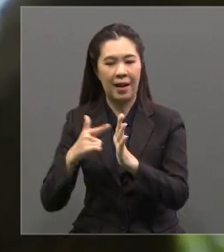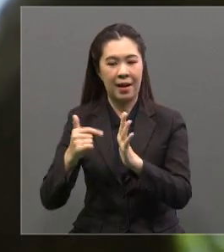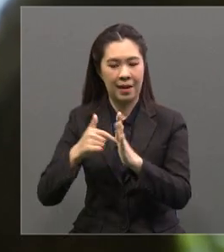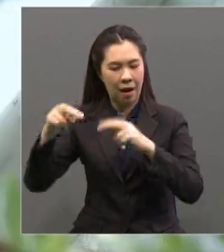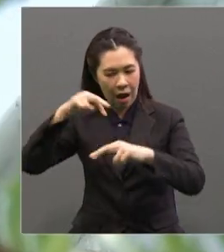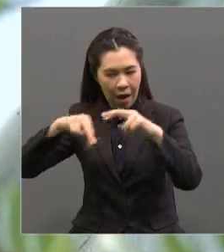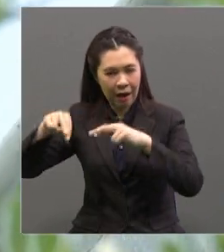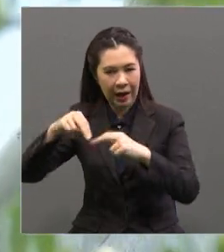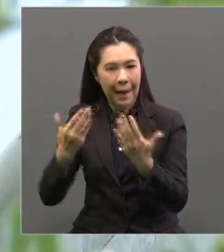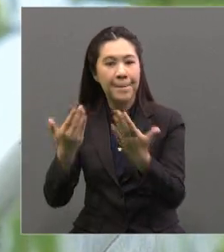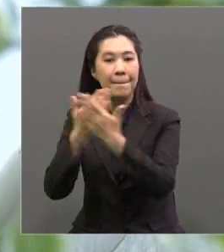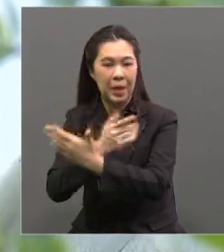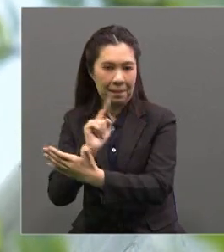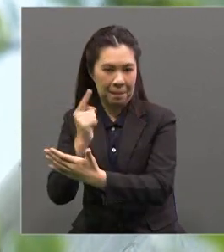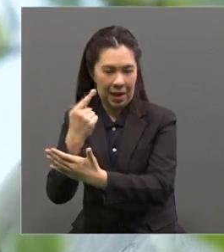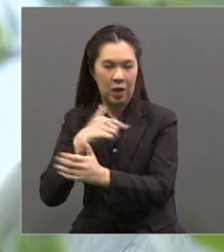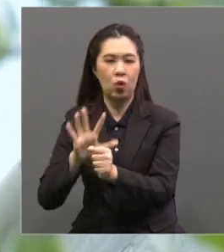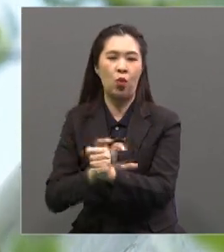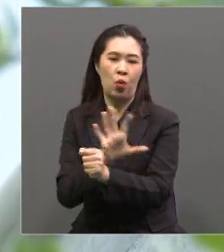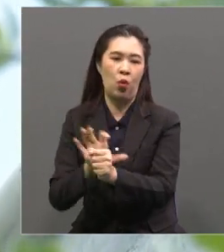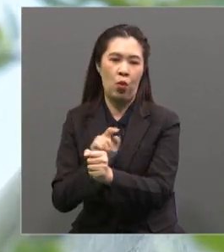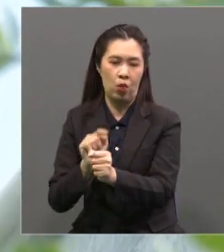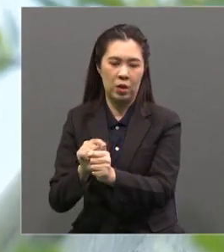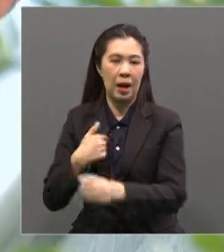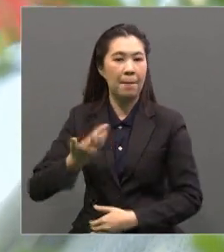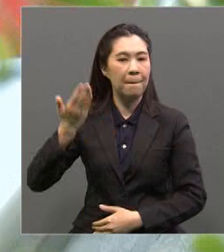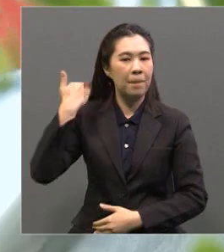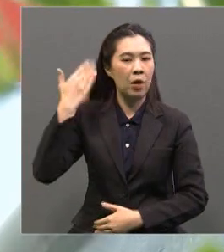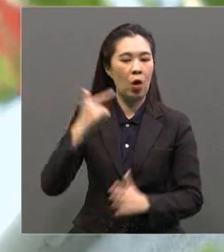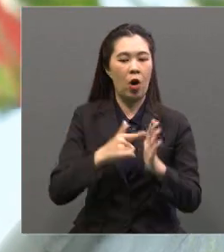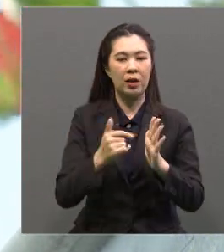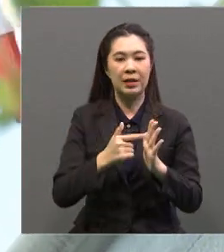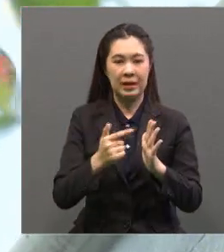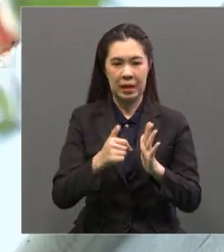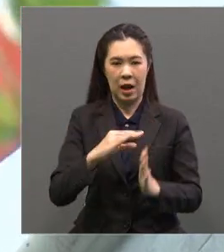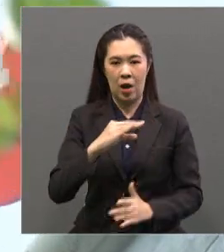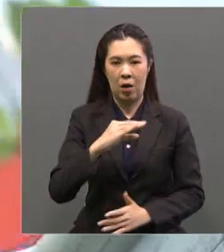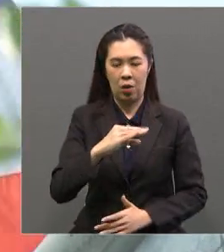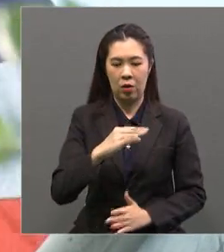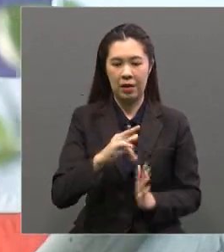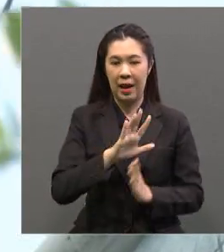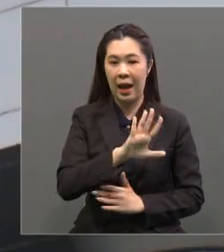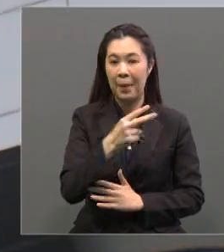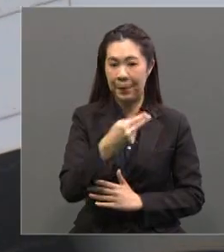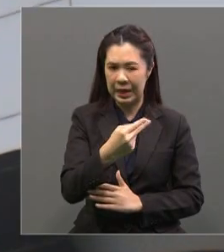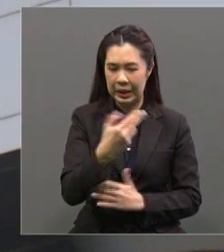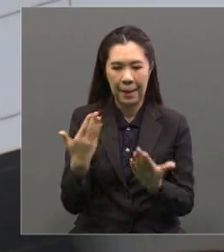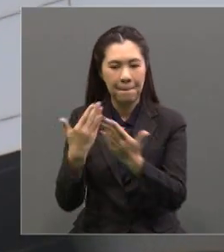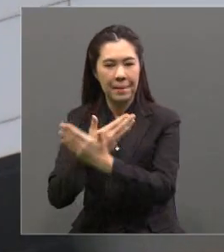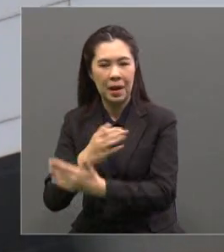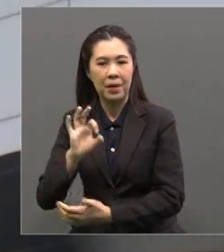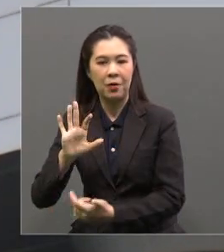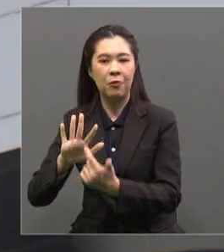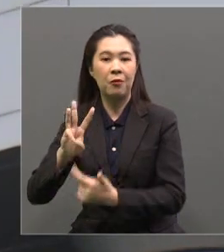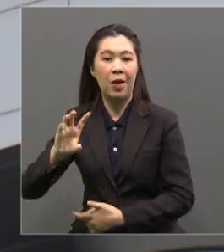จัดหาเวชภัณฑ์ยารักษาโรคโควิด 19จากเดิมก็คือยาโมโนที่ลาวเวียจำนวน 50,000 doseมาเป็นยา